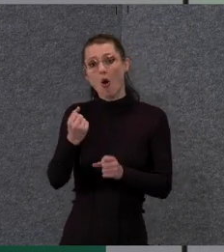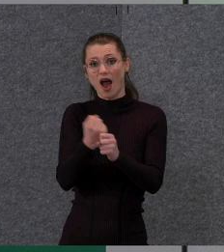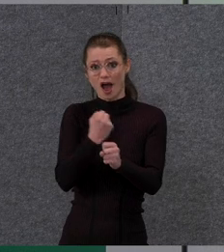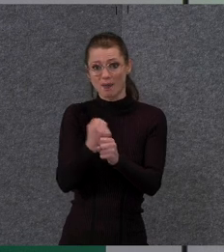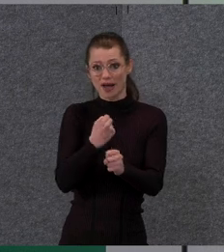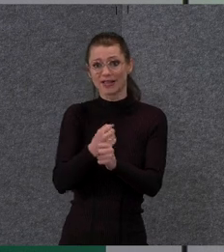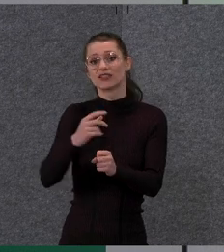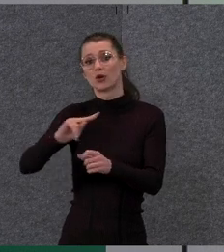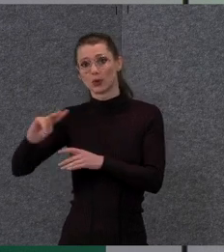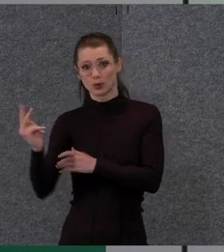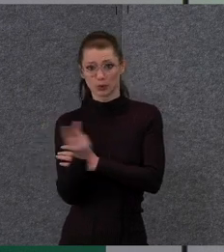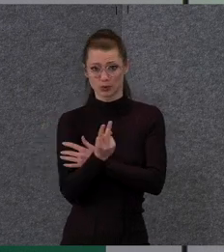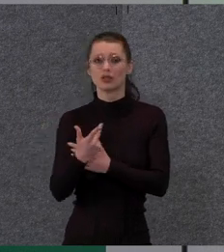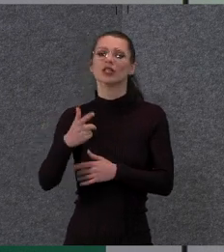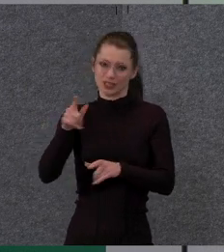in den Parlamenten.